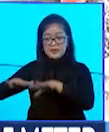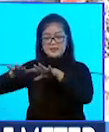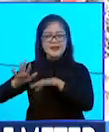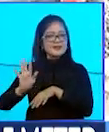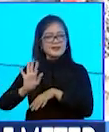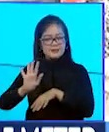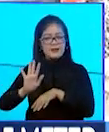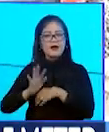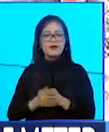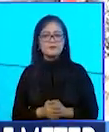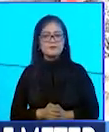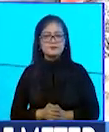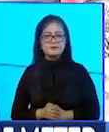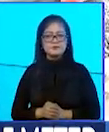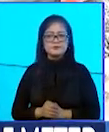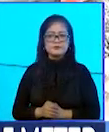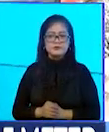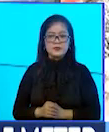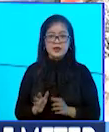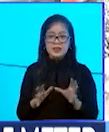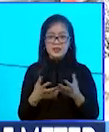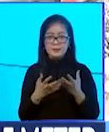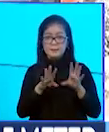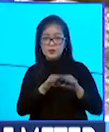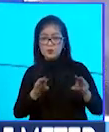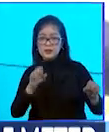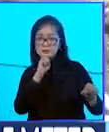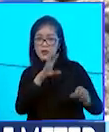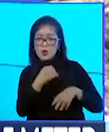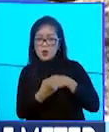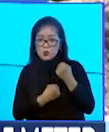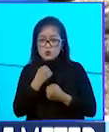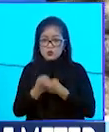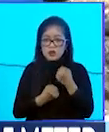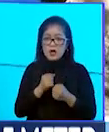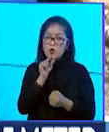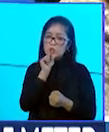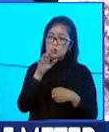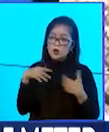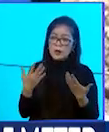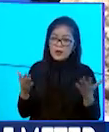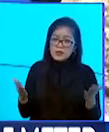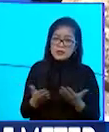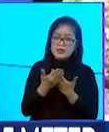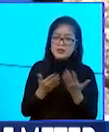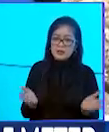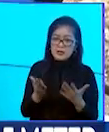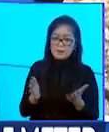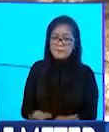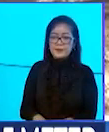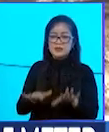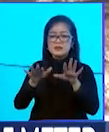Selain itu juga pihak dari petugas di lapangan terus melakukan upaya, berbagai upaya terutama dalam penanganan banjir ini, mengingat